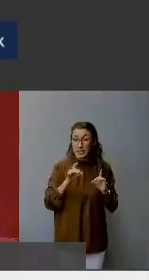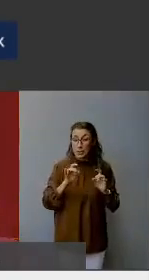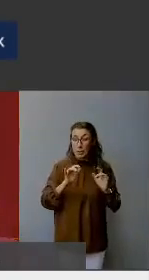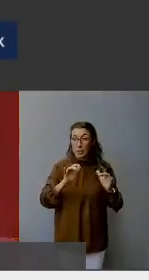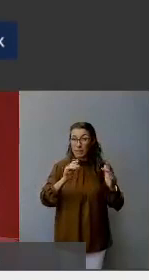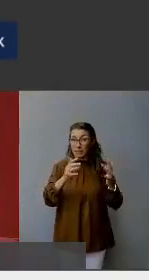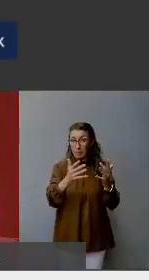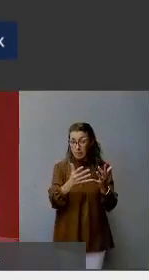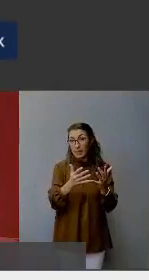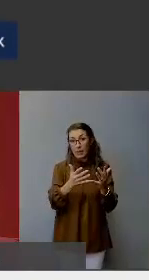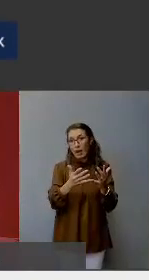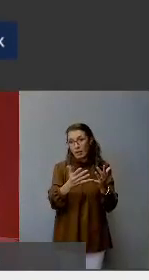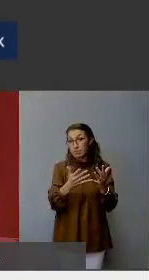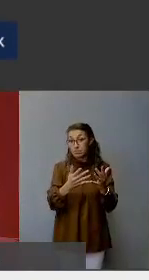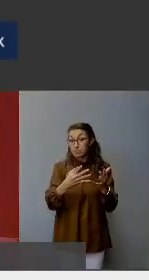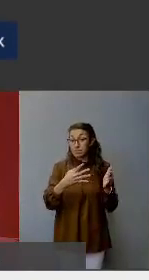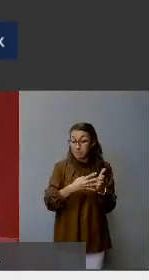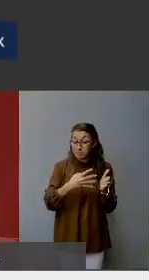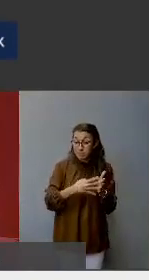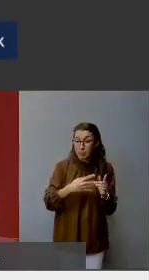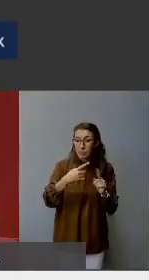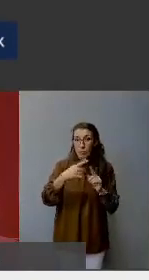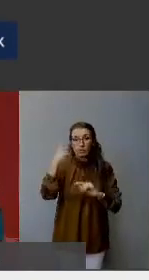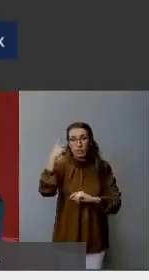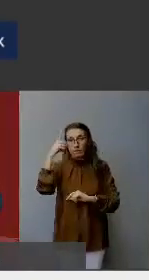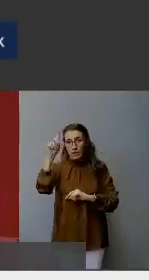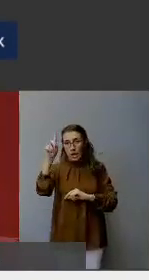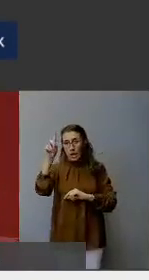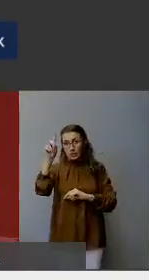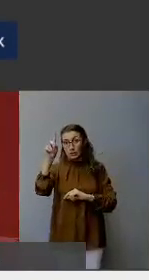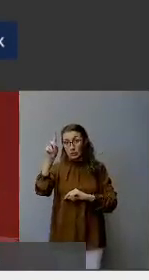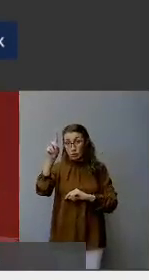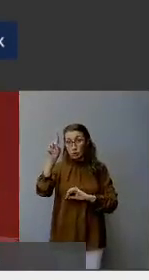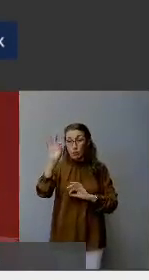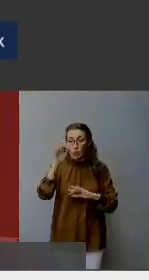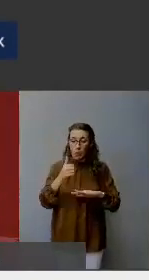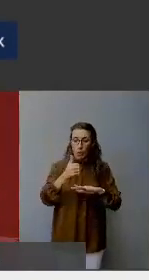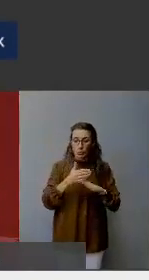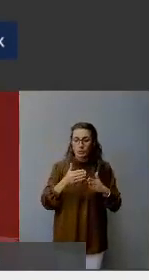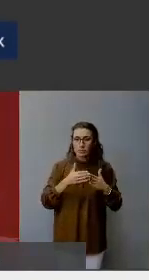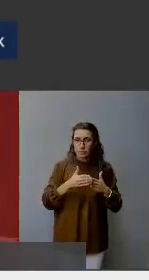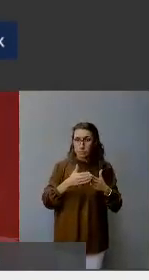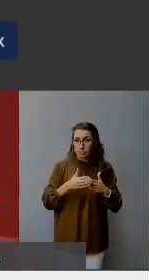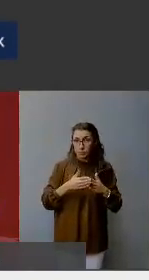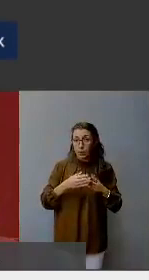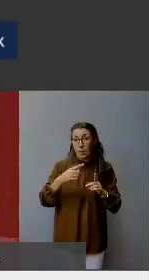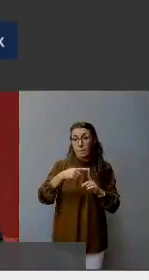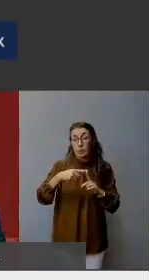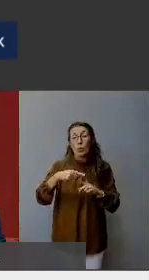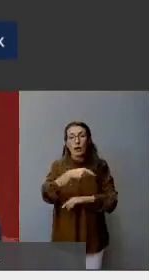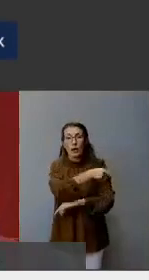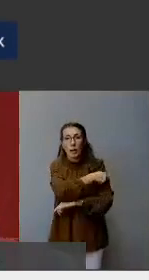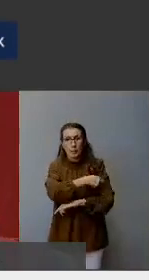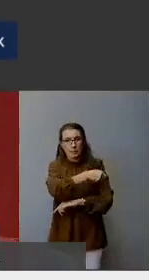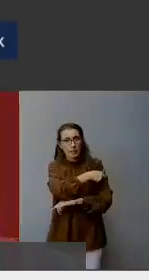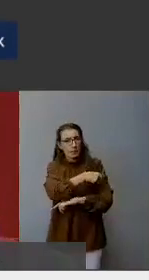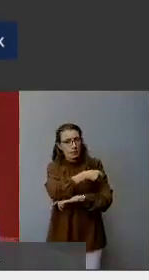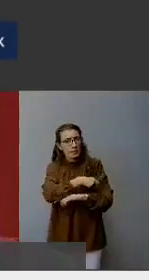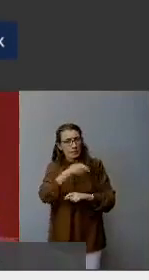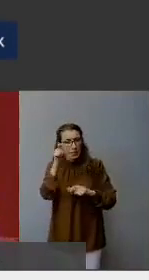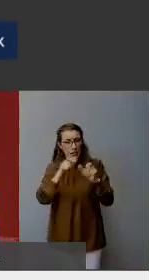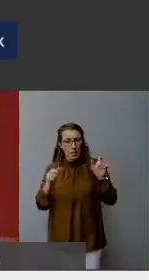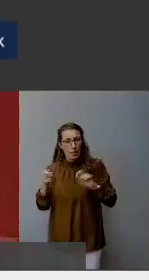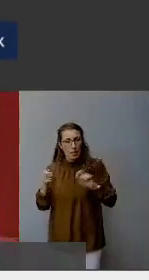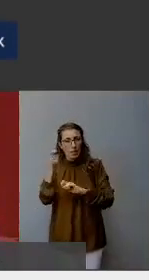difficoltà e anzi la il divieto del da parte di autorità di sistema portuale capitaneria di far arrivare i pescatori nella diga